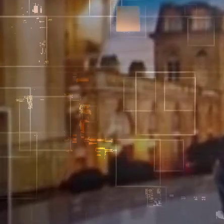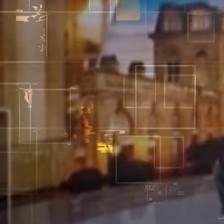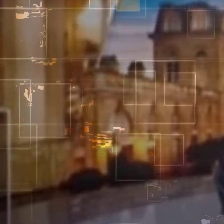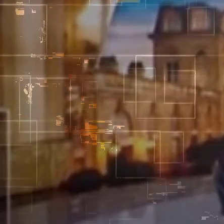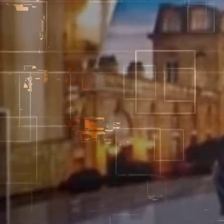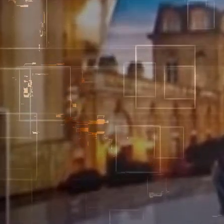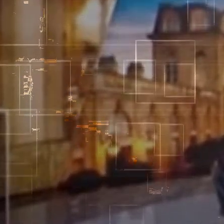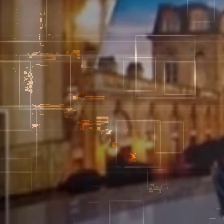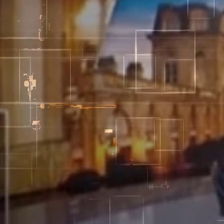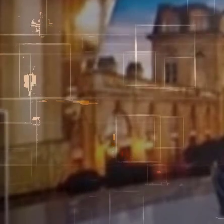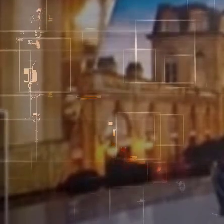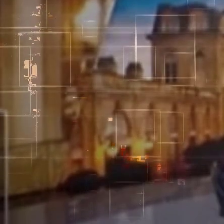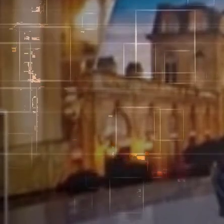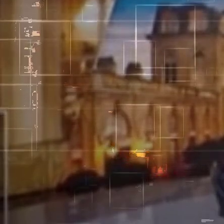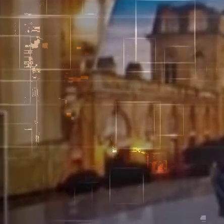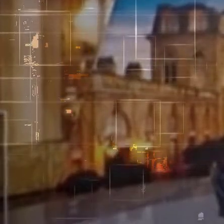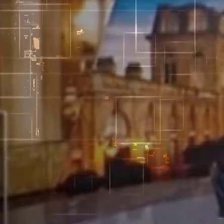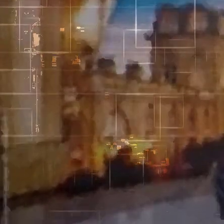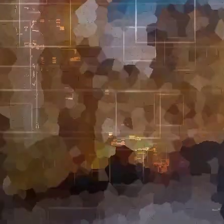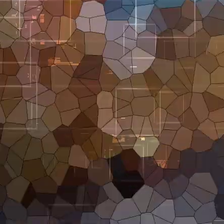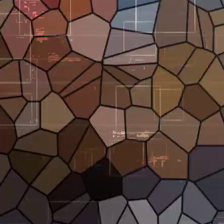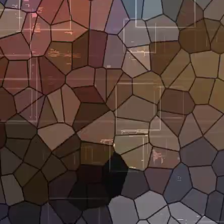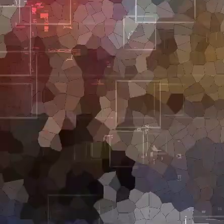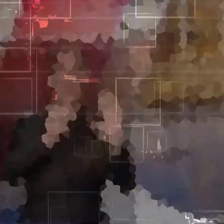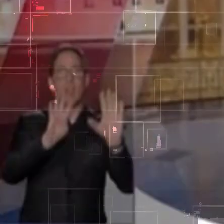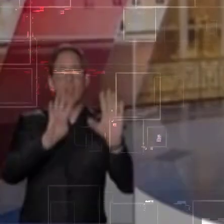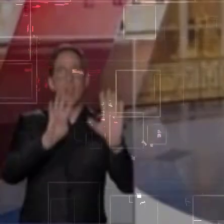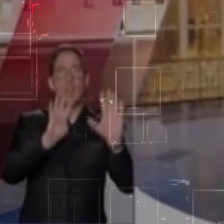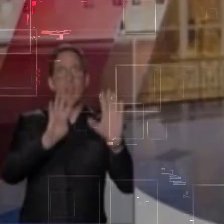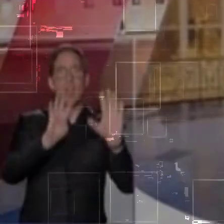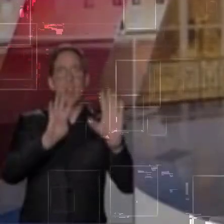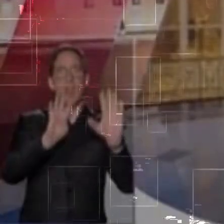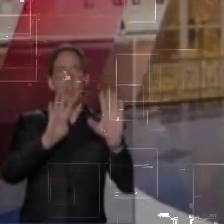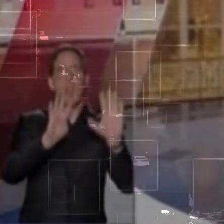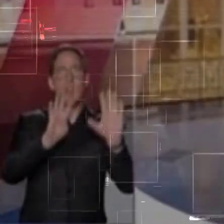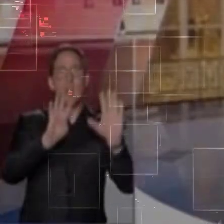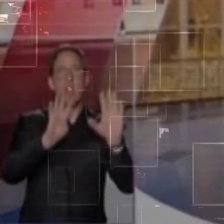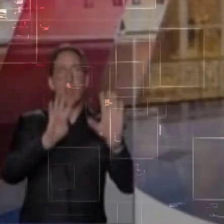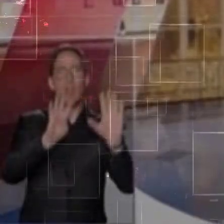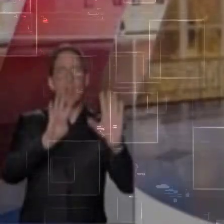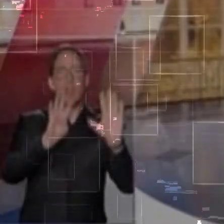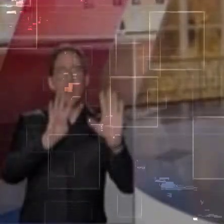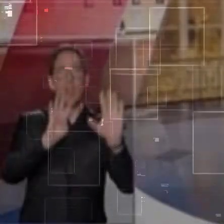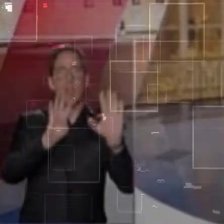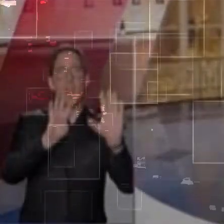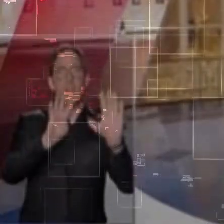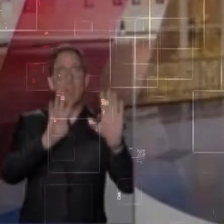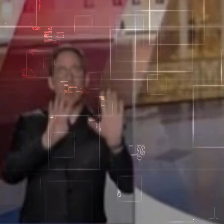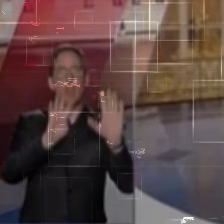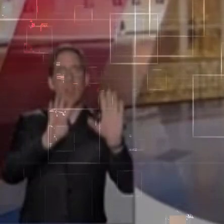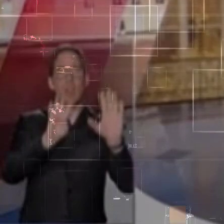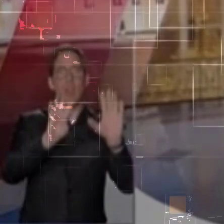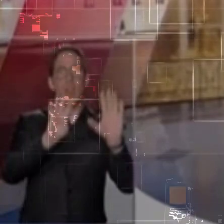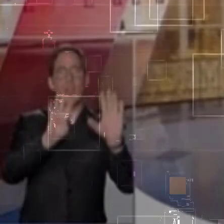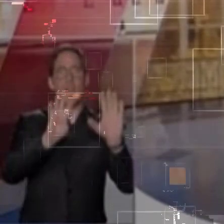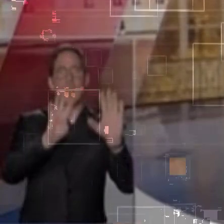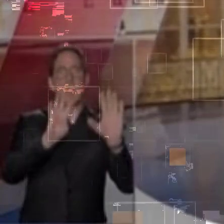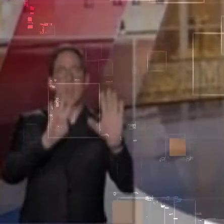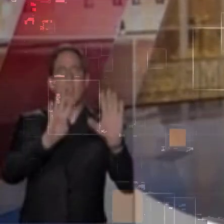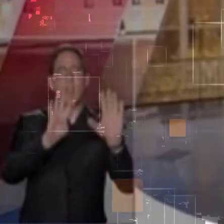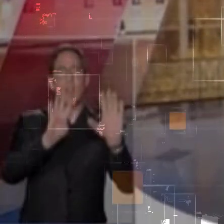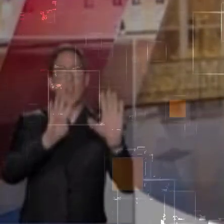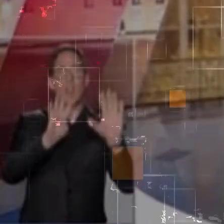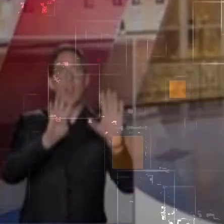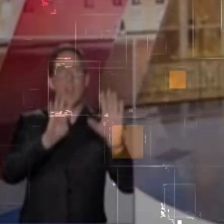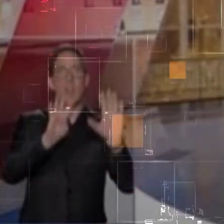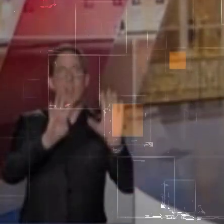qui a obligé certains internautes à aller chercher sur Internet son origine et surtout sa signification. Mon